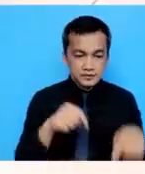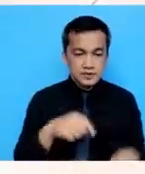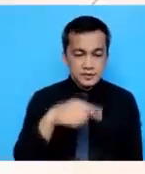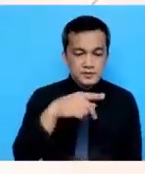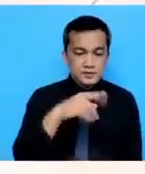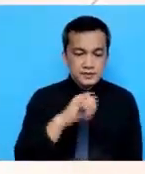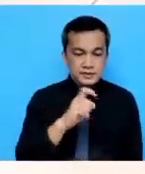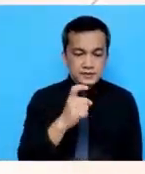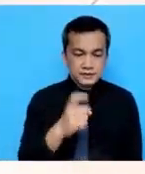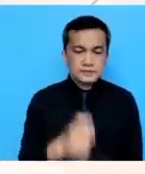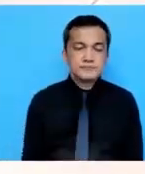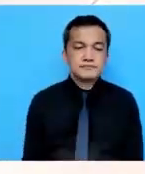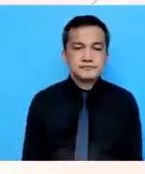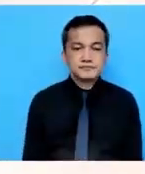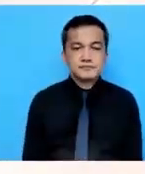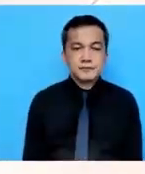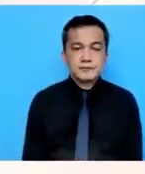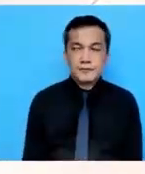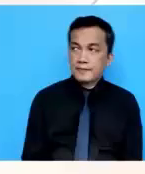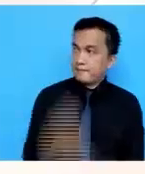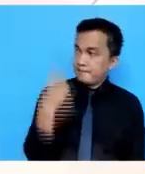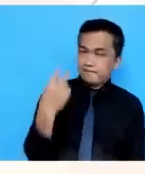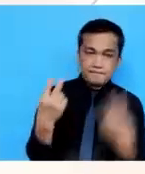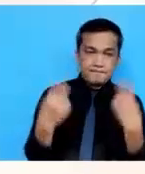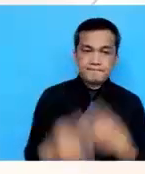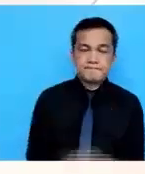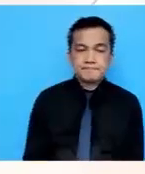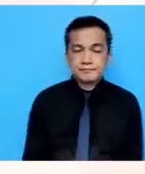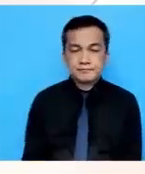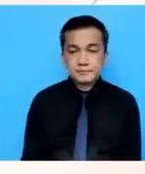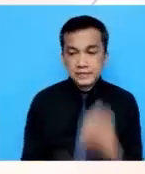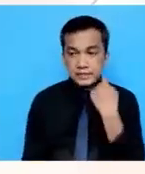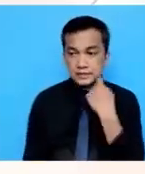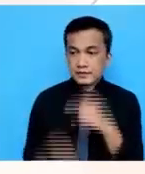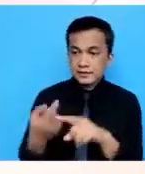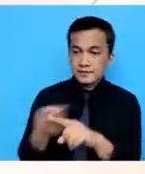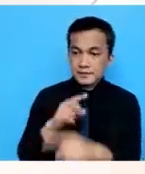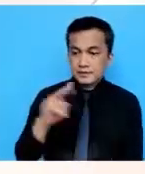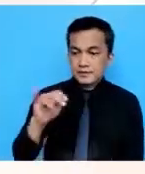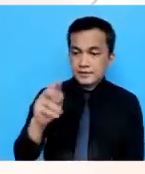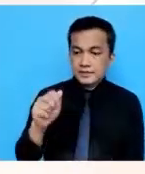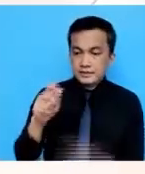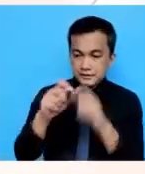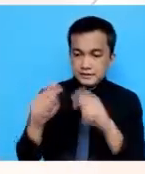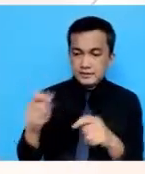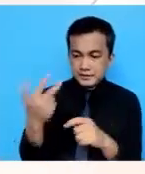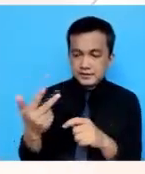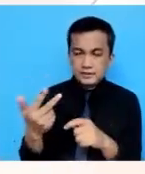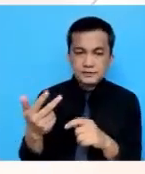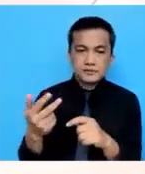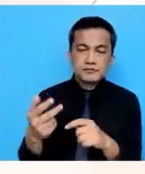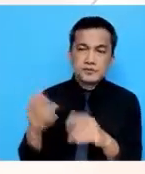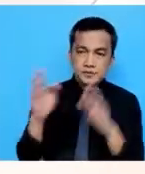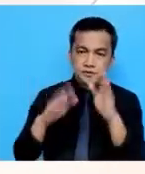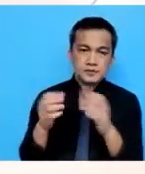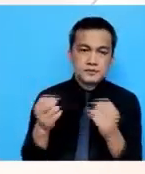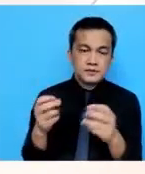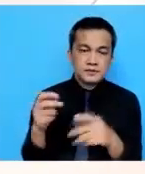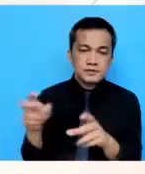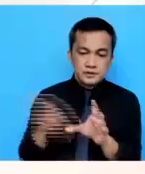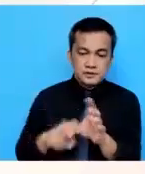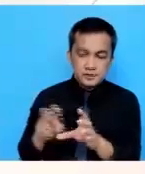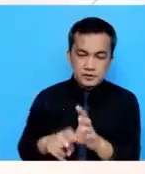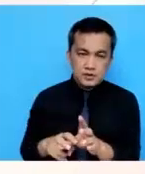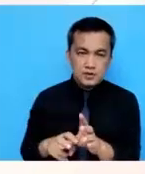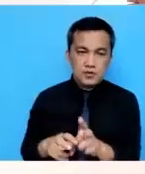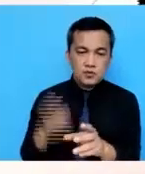Terminal Exchange o PTEX kung nasaan tayo ngayon. Kanina ay galing din tayo sa NAIA Terminal 3 kung saan problemado naman ang maraming mga pasahero dahil sa